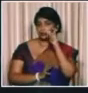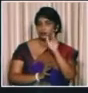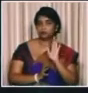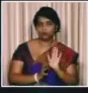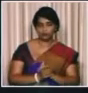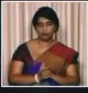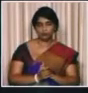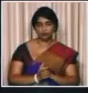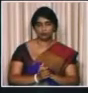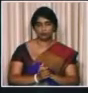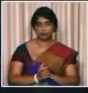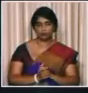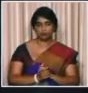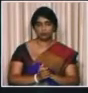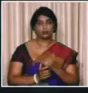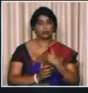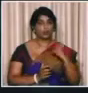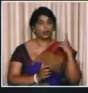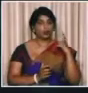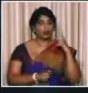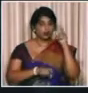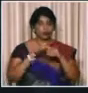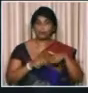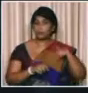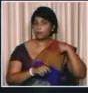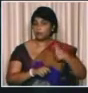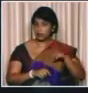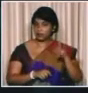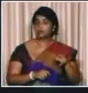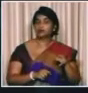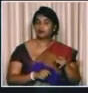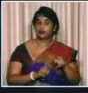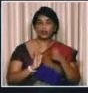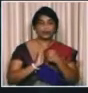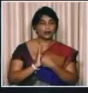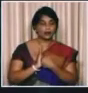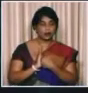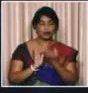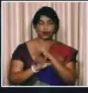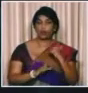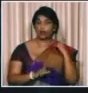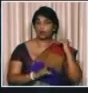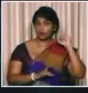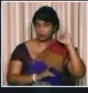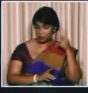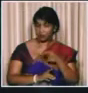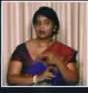තිබෙන්නේ අපේ ත්‍රිවිධ හමුදා සාමූහික ප්‍රධානියා තමයි නැගිනිර හිටපු ආඥාපති